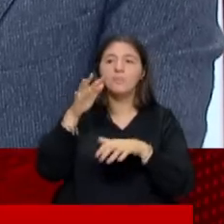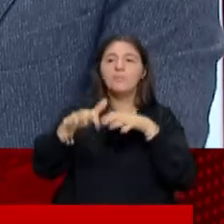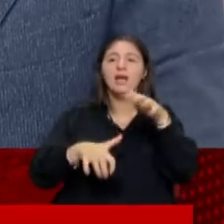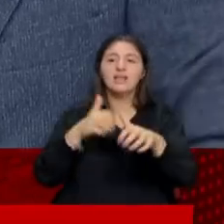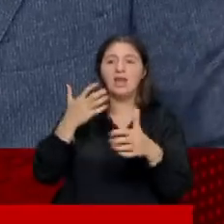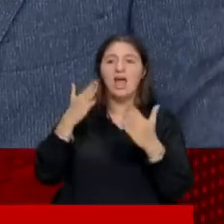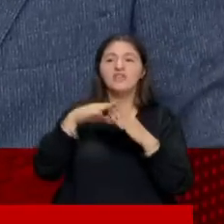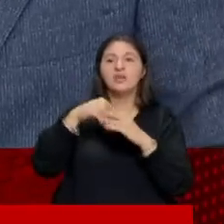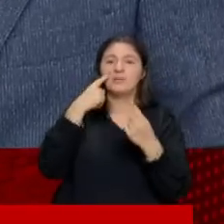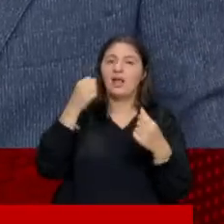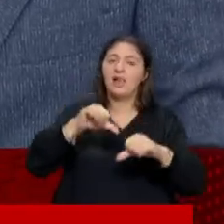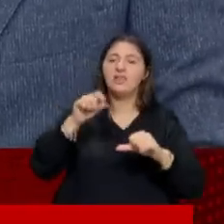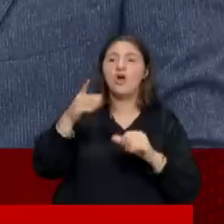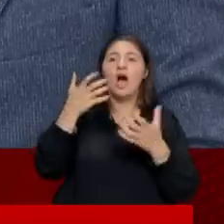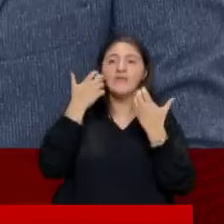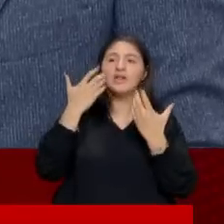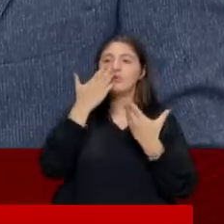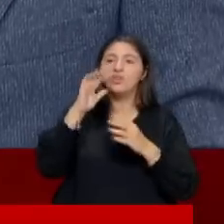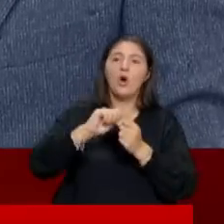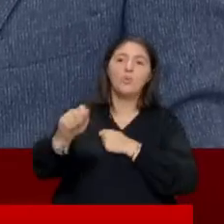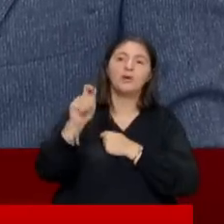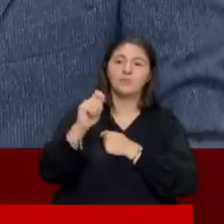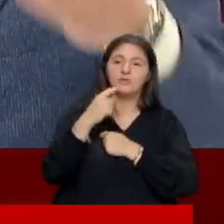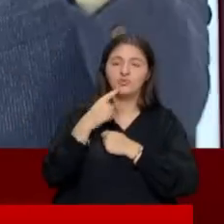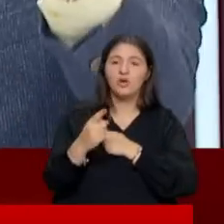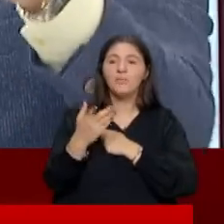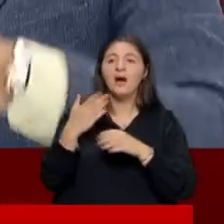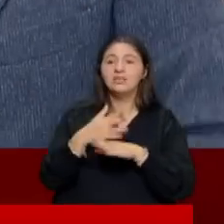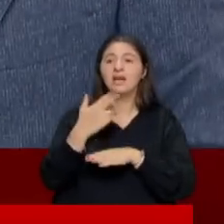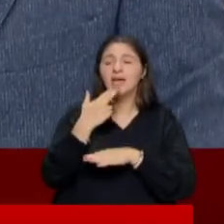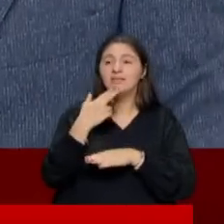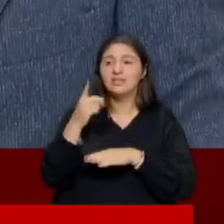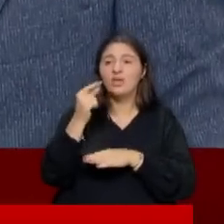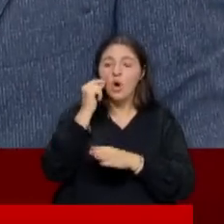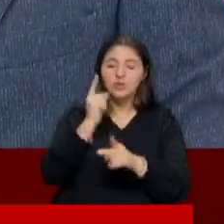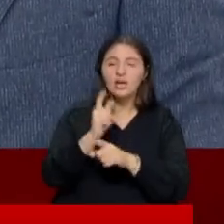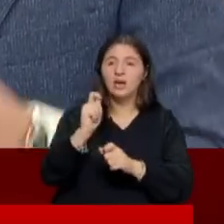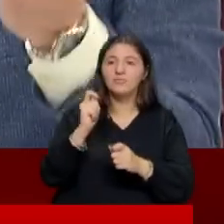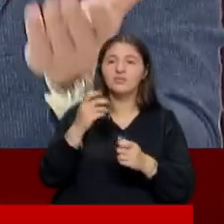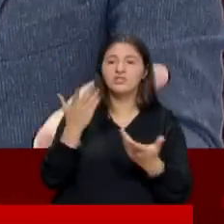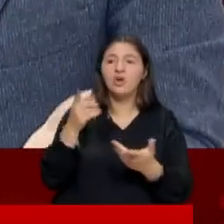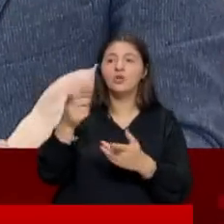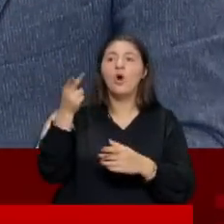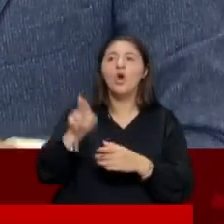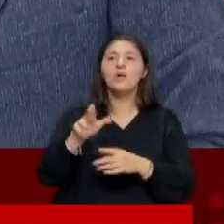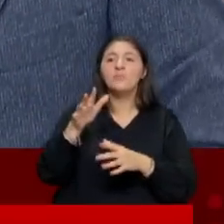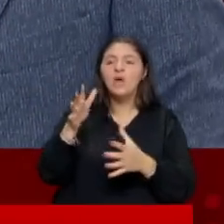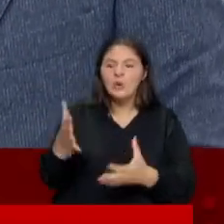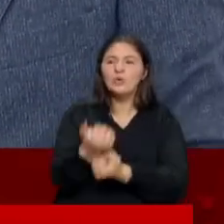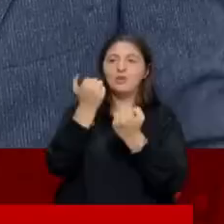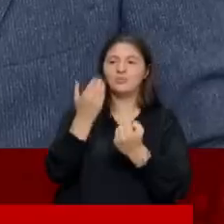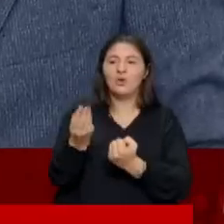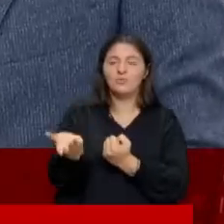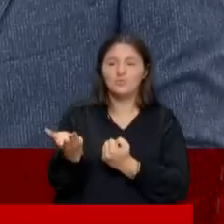Panter evcil bir hayvan değil sen o hayvanı doğadan koparıyorsun diyor ama aslında kadının Özünde yaptığı hareket onu ölümün pençesinden